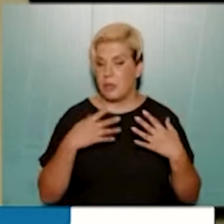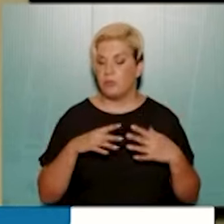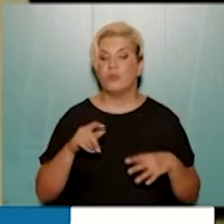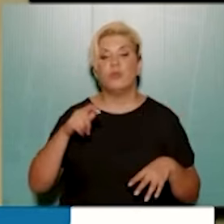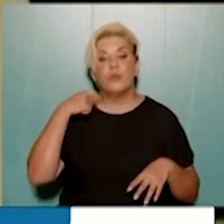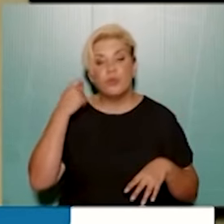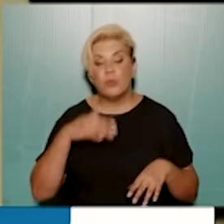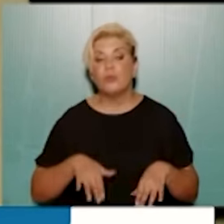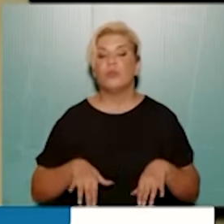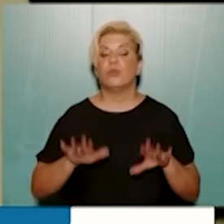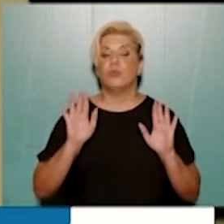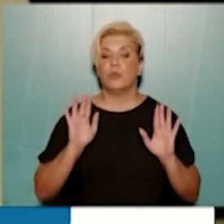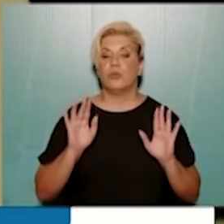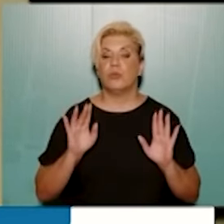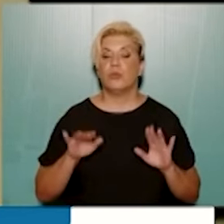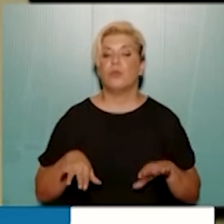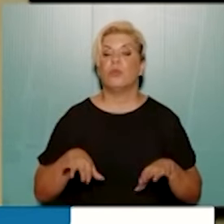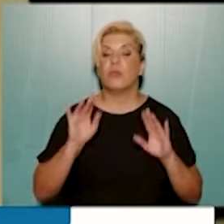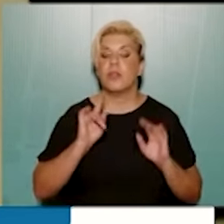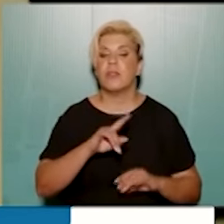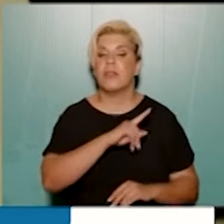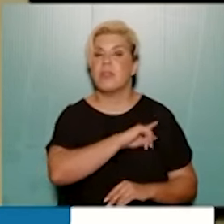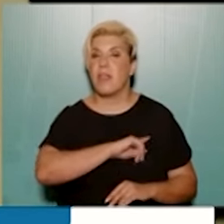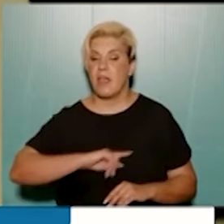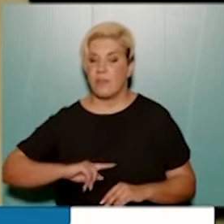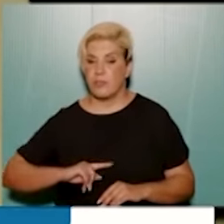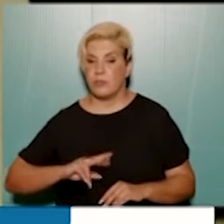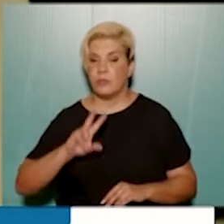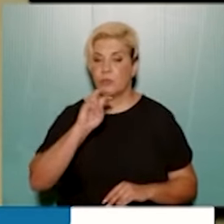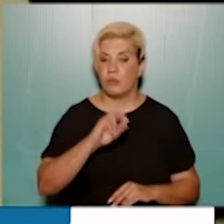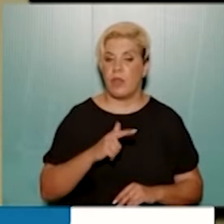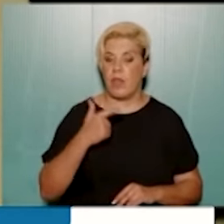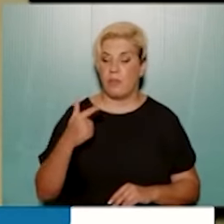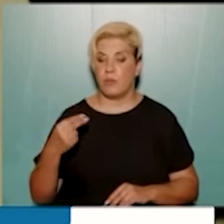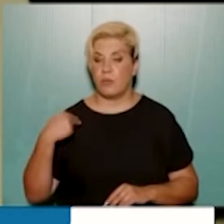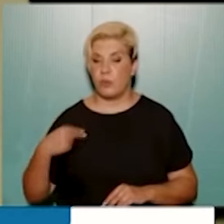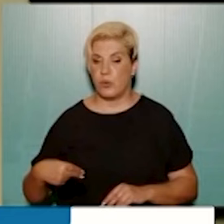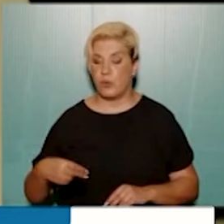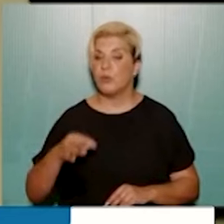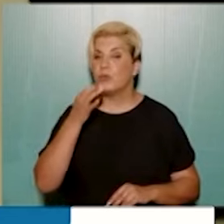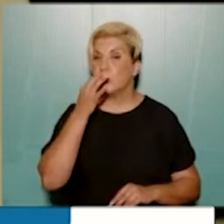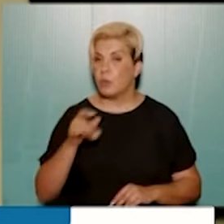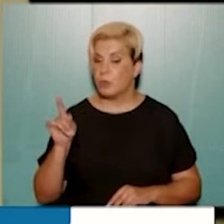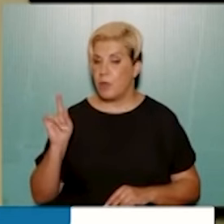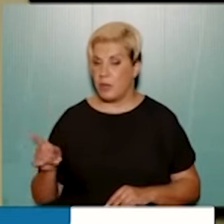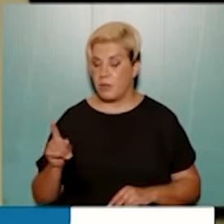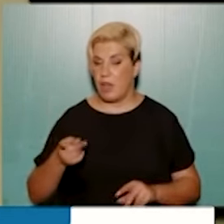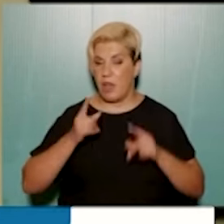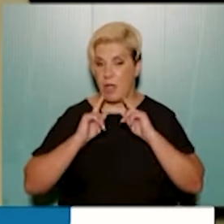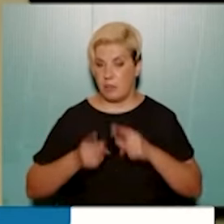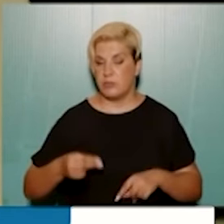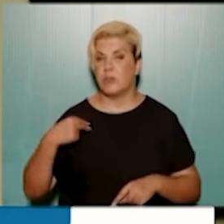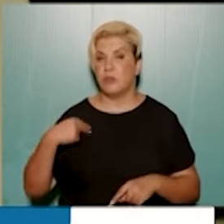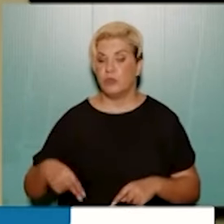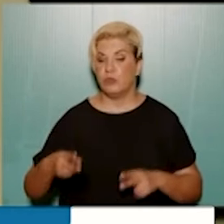στους γονείς, από ό,τι μάθαμε, ούτε καν στη διεύθυνση του 27ου Δημοτικού Σχολείου στην Τούμπα. Πήρατε απόφαση στο